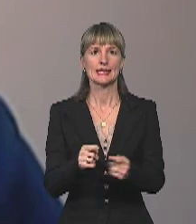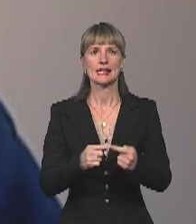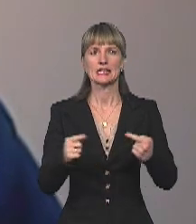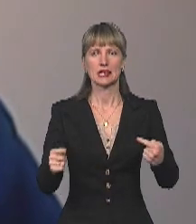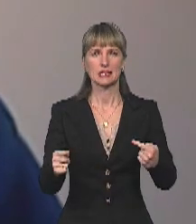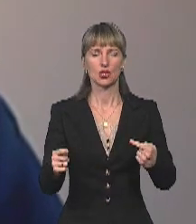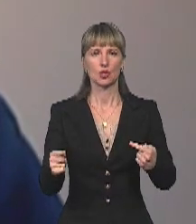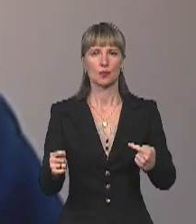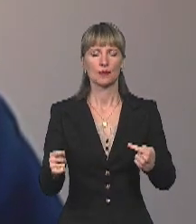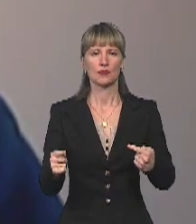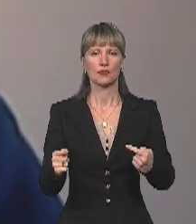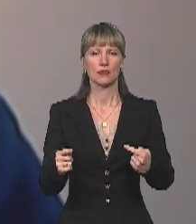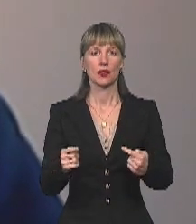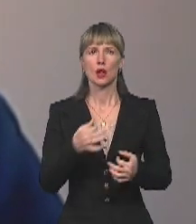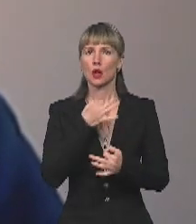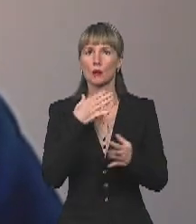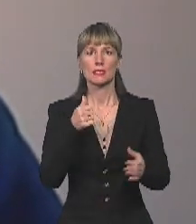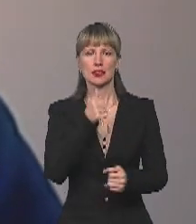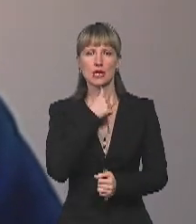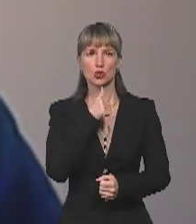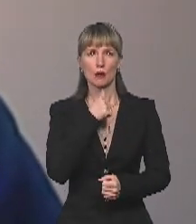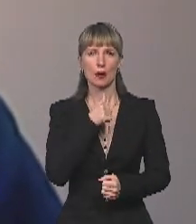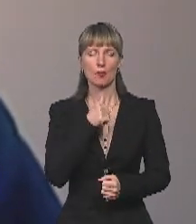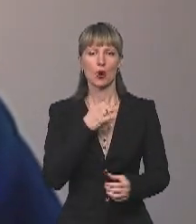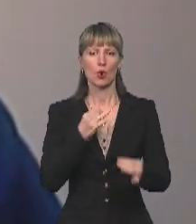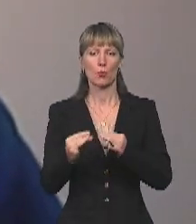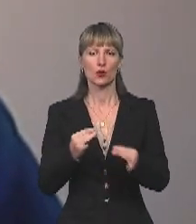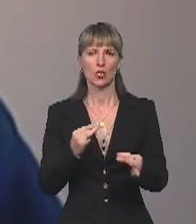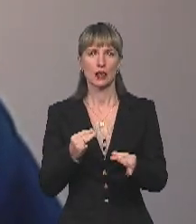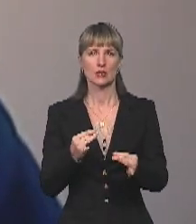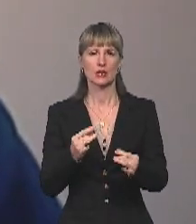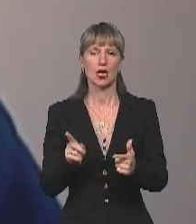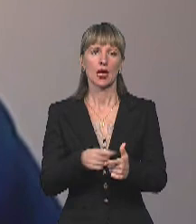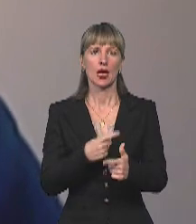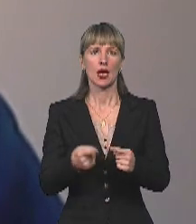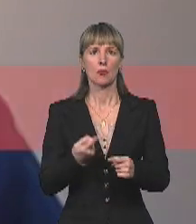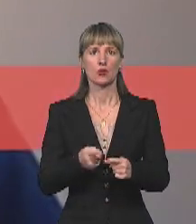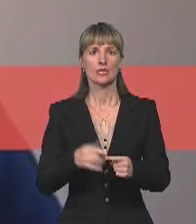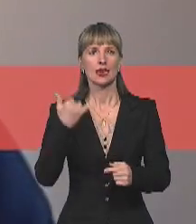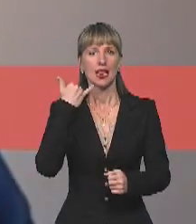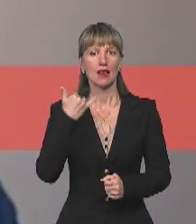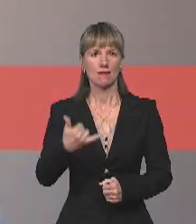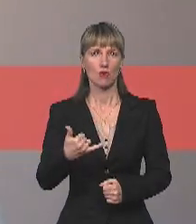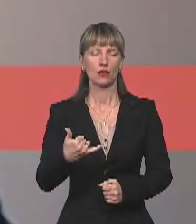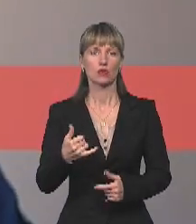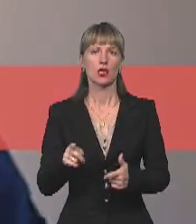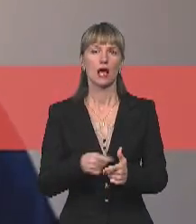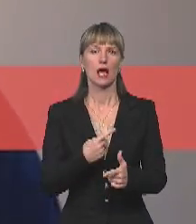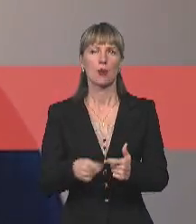дистанційно. Будь-якими засобами комунікації. Тобто або це телефонний зв'язок,